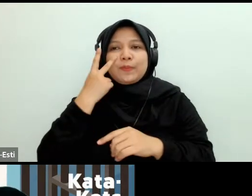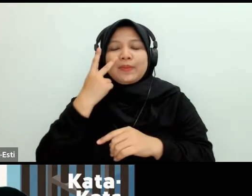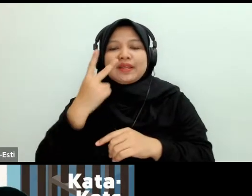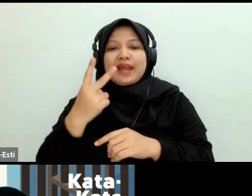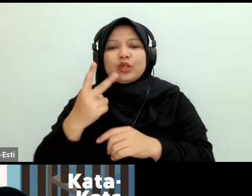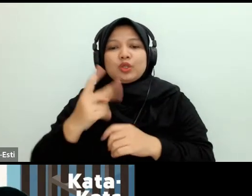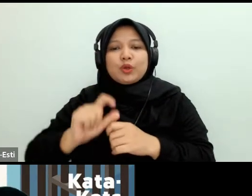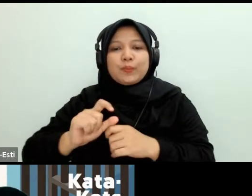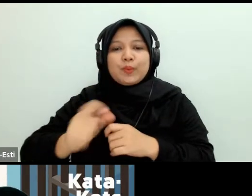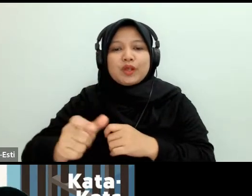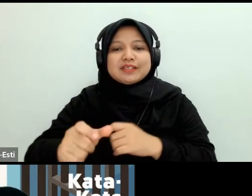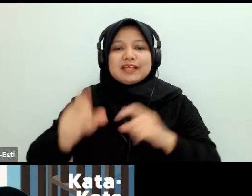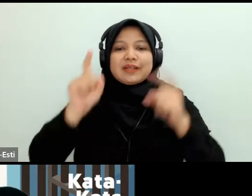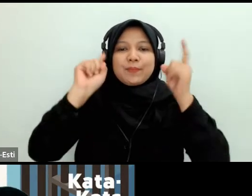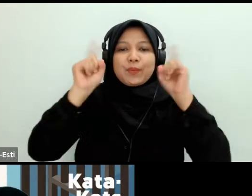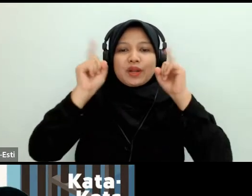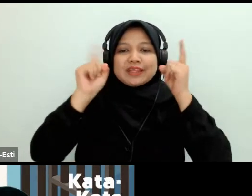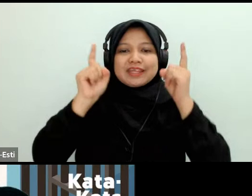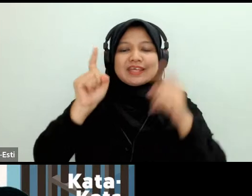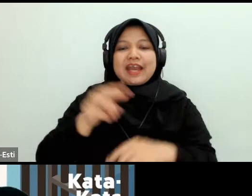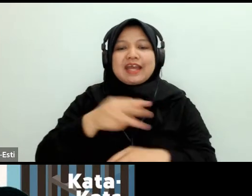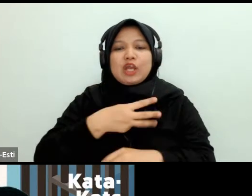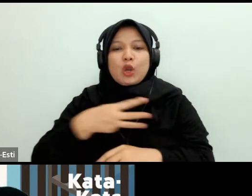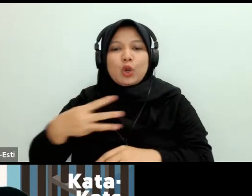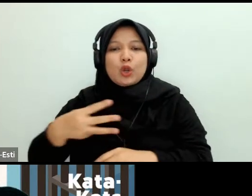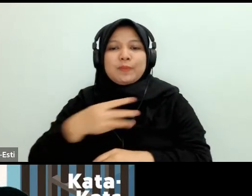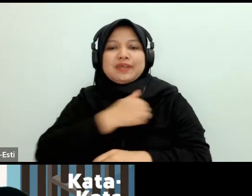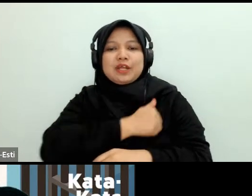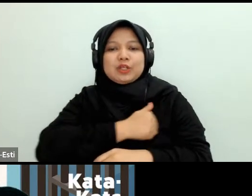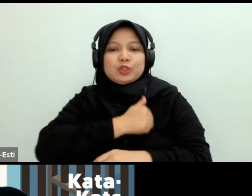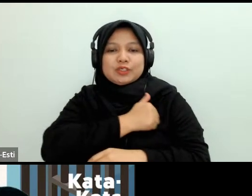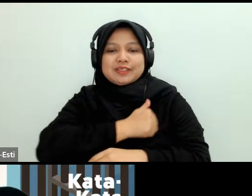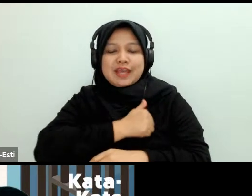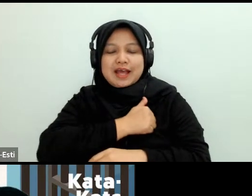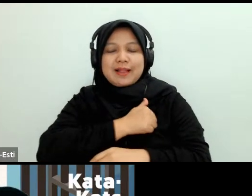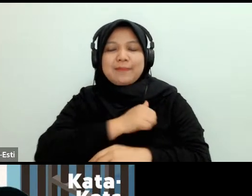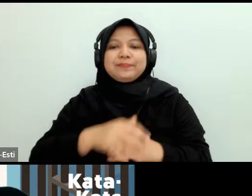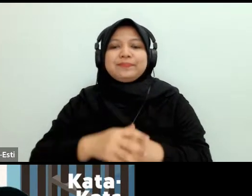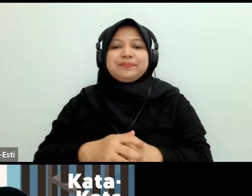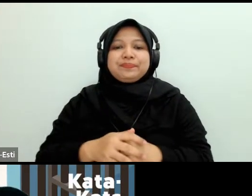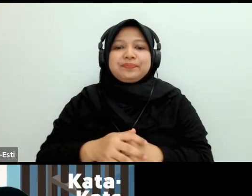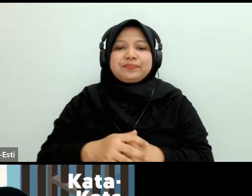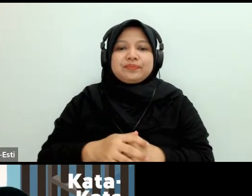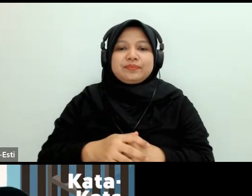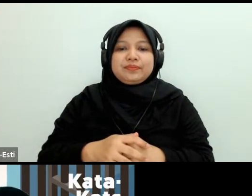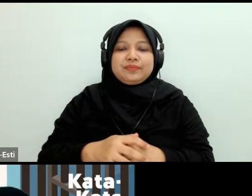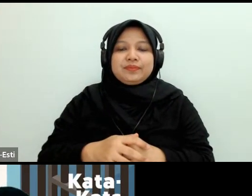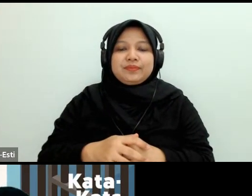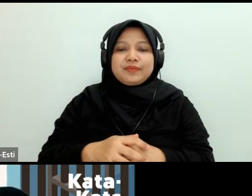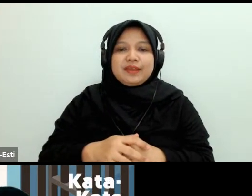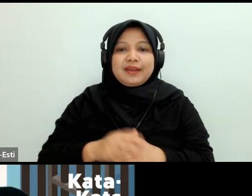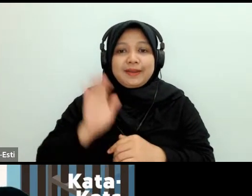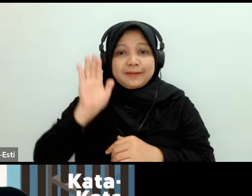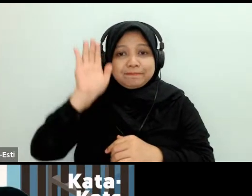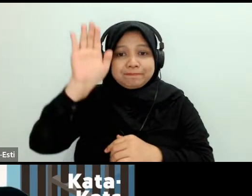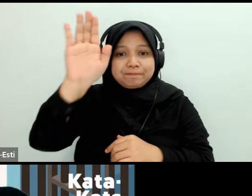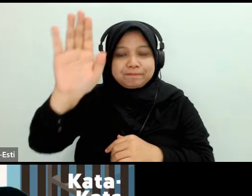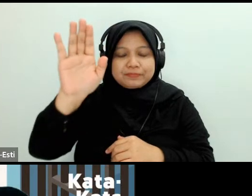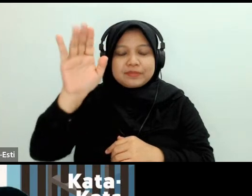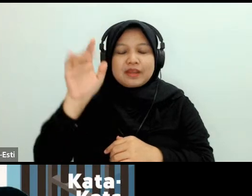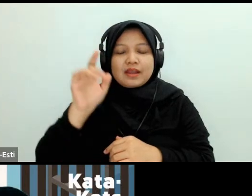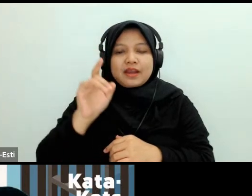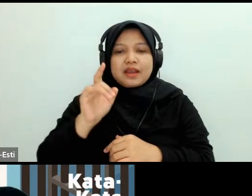ekonomi sosial yang lain gitu Nah dari sini Mungkin kita bisa set bahwa nantinya ketika